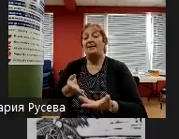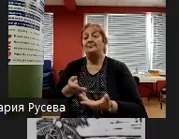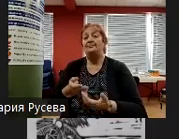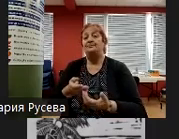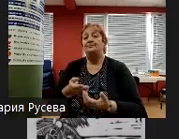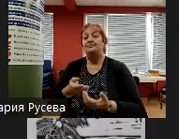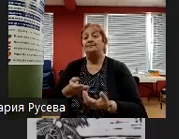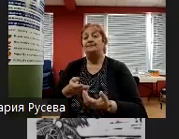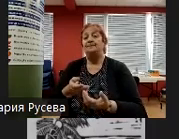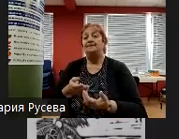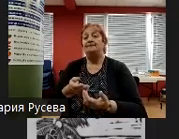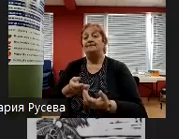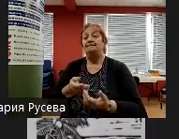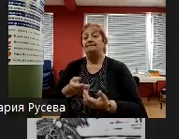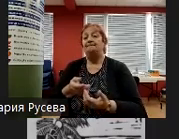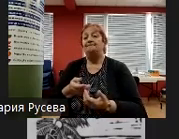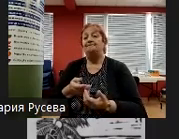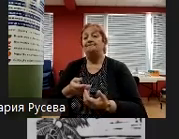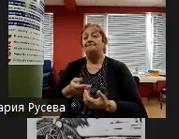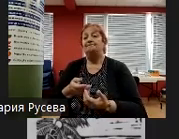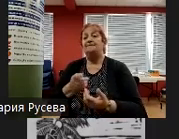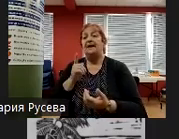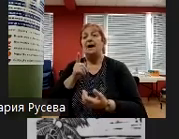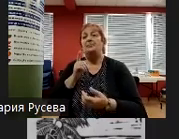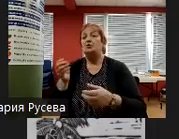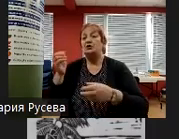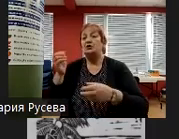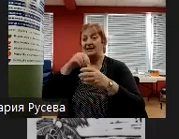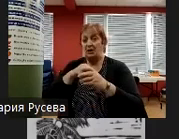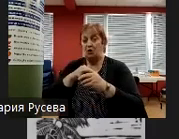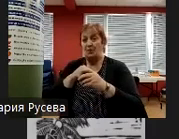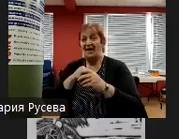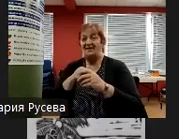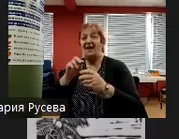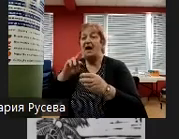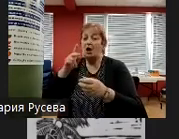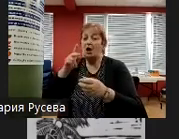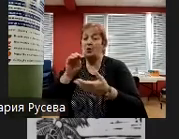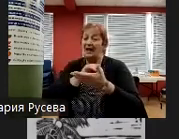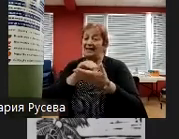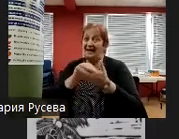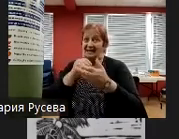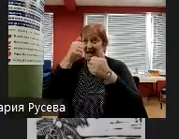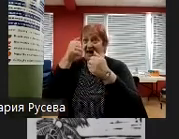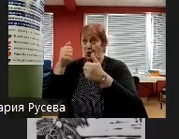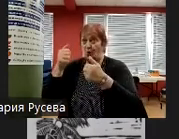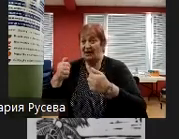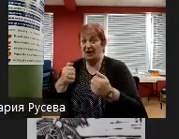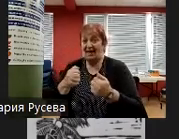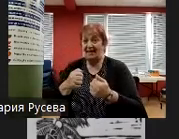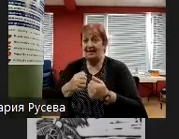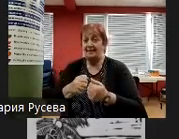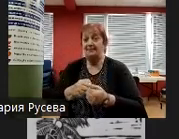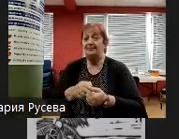слайд, който представя как може да се добави алтернативен текст за изображенията.